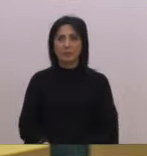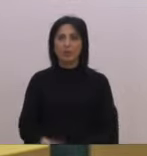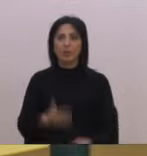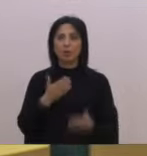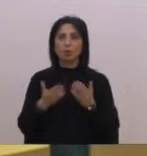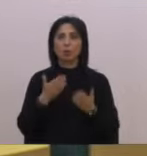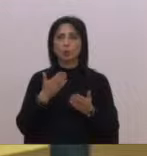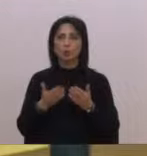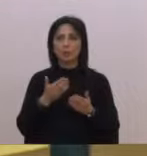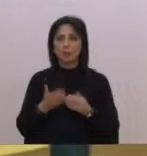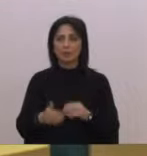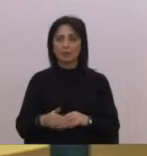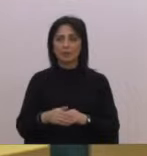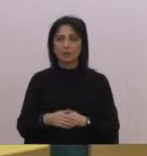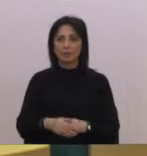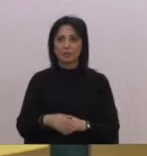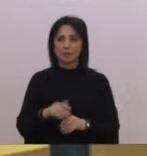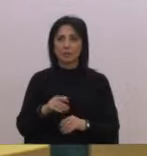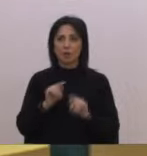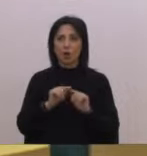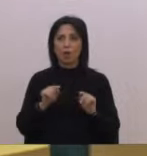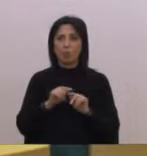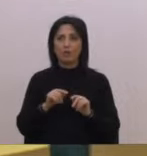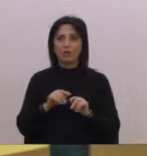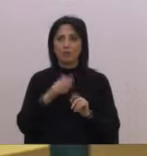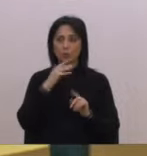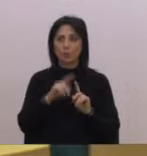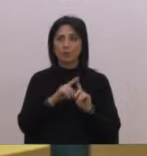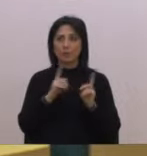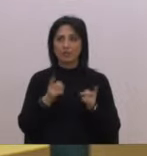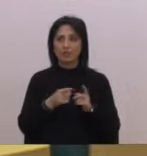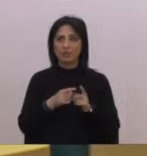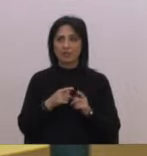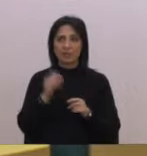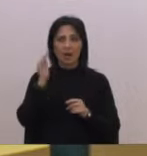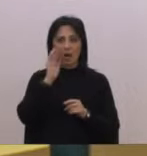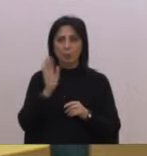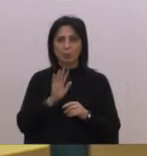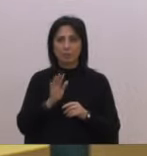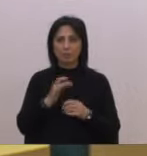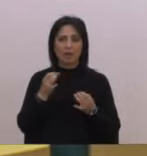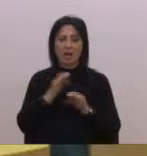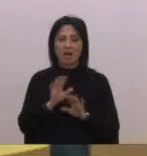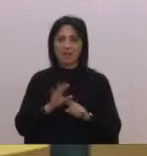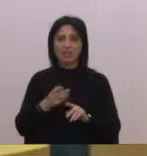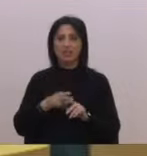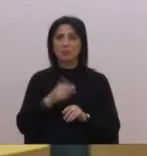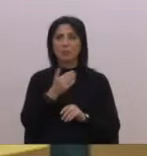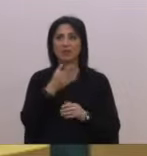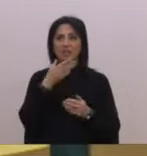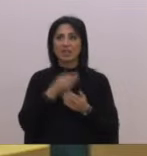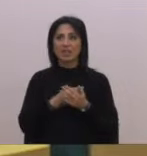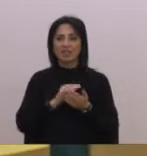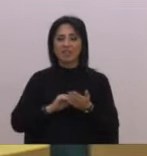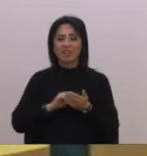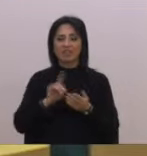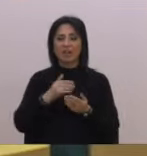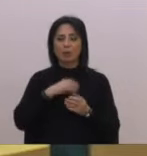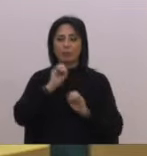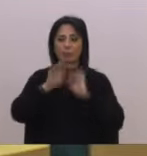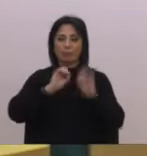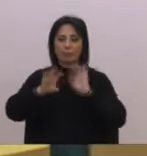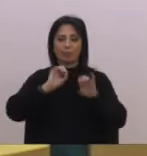თუმცა ოპოზიციის უმეტესობა არც უსმენდა, არც აინტერესებდა, იმიტომ რომ მათ თავისი დაწერილი ჰქონდათ, რაც უნდა ეთქვა